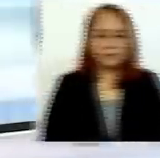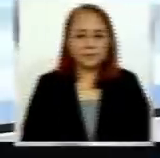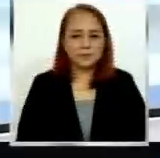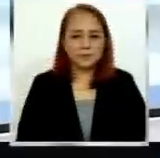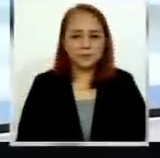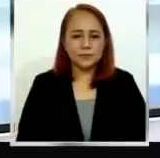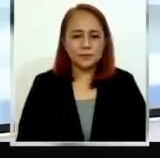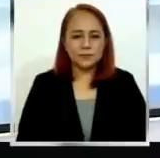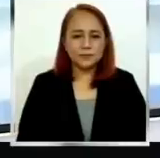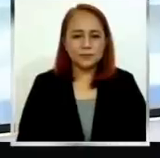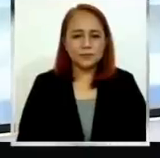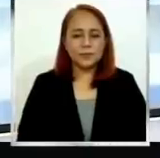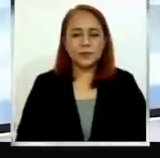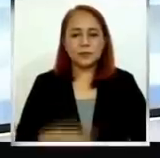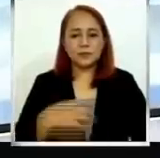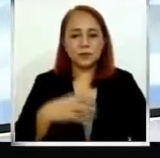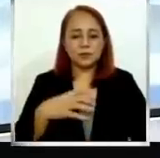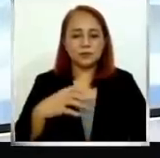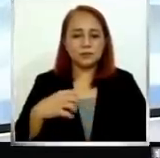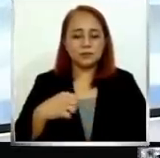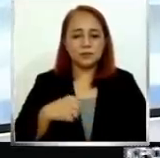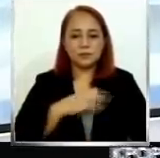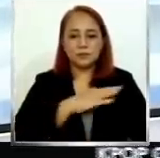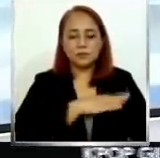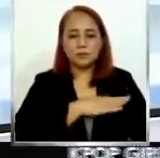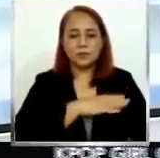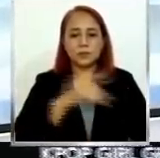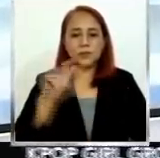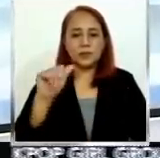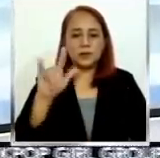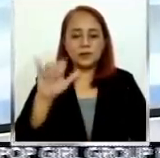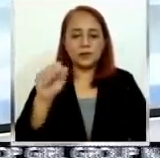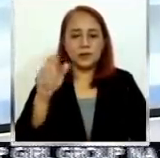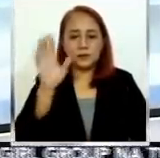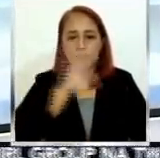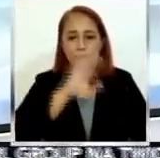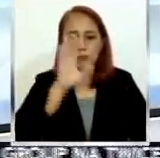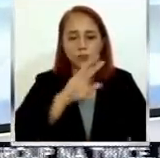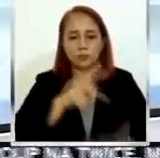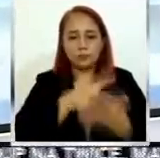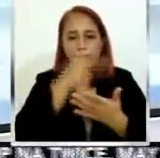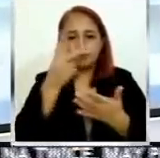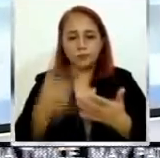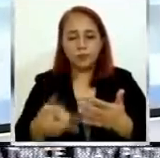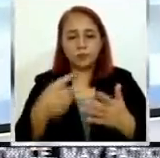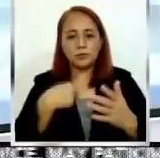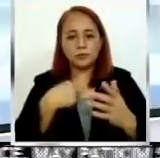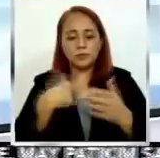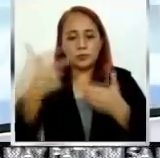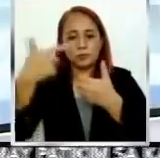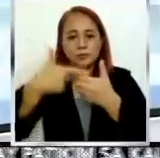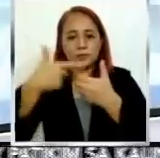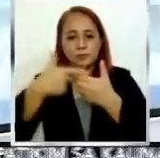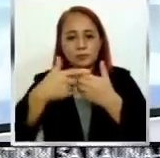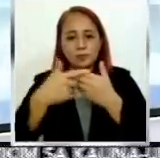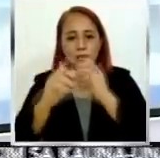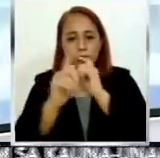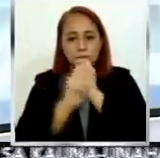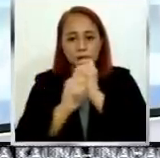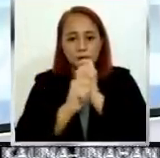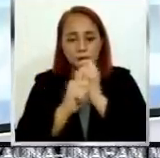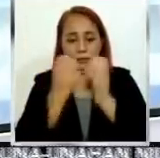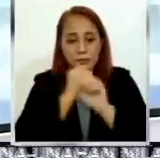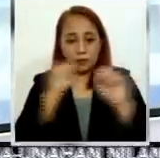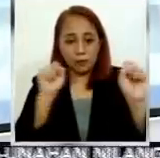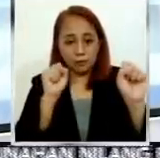Isang konsehal sa Talisay City, Cebu ang sumemplang sa tabi mismo ng fuel tanker. Nakaligtas kaya siya? Yan at iba pang